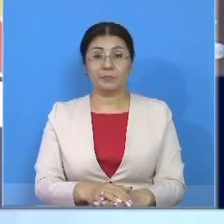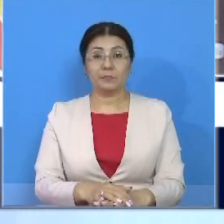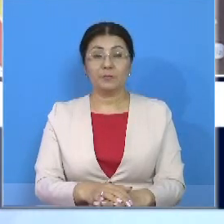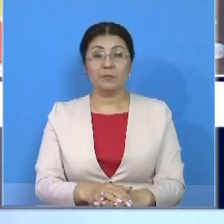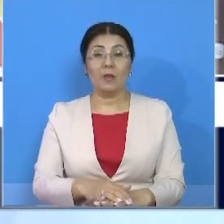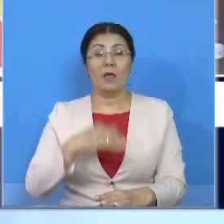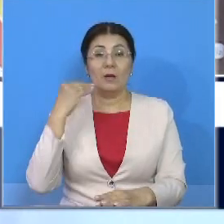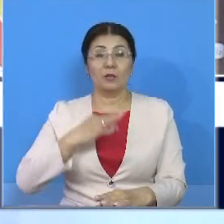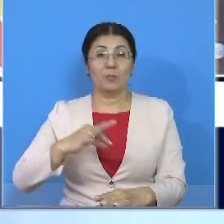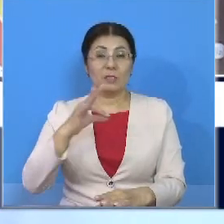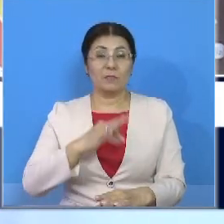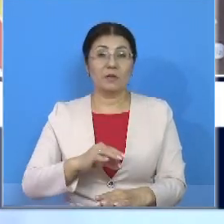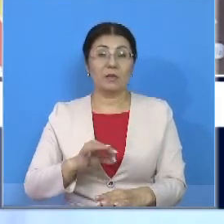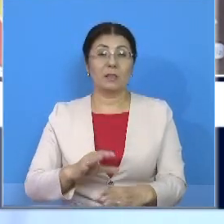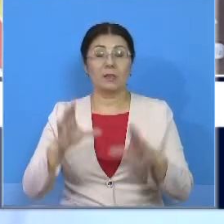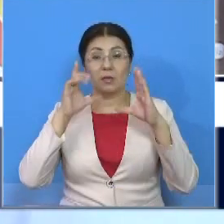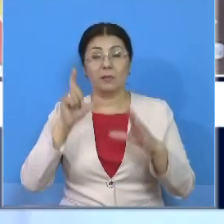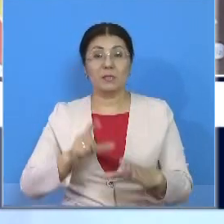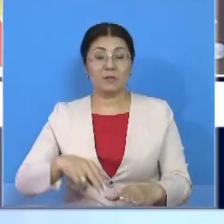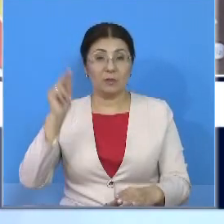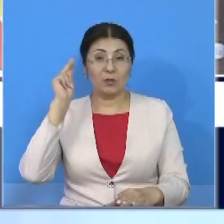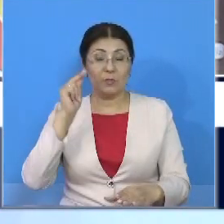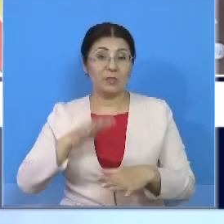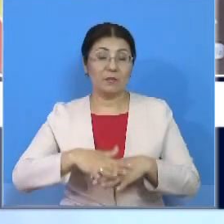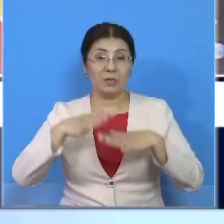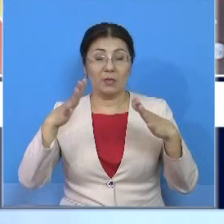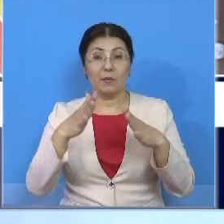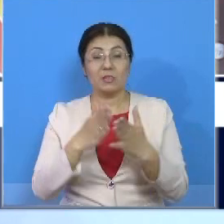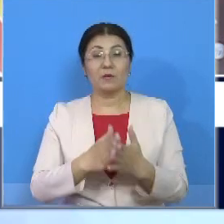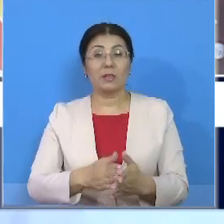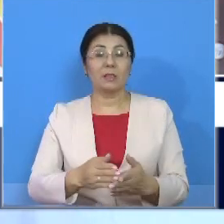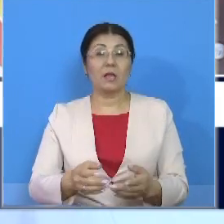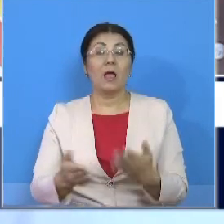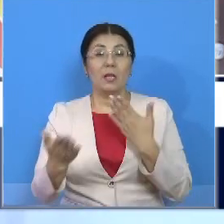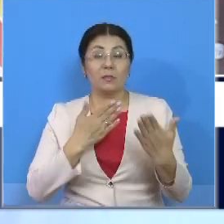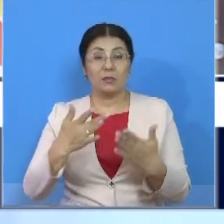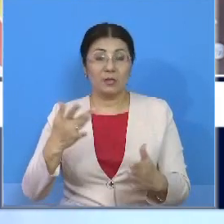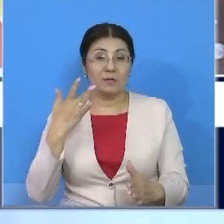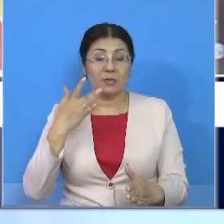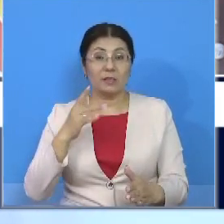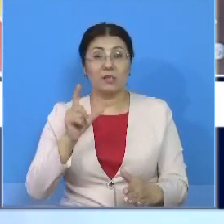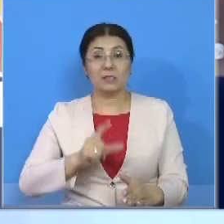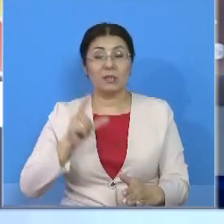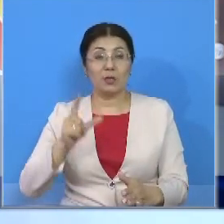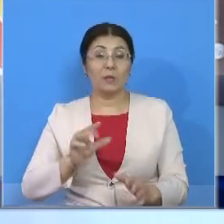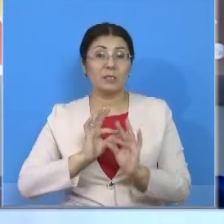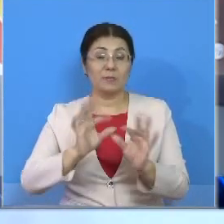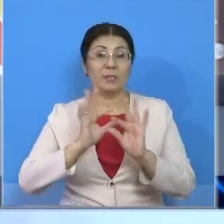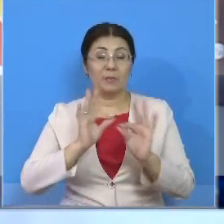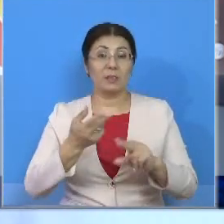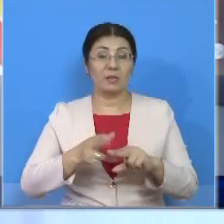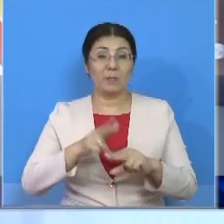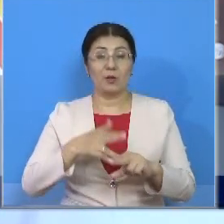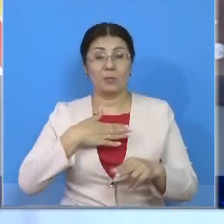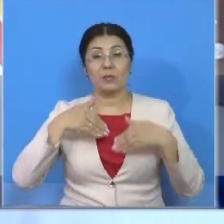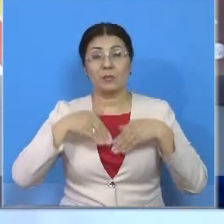В Актюбинской области роль имамов в изучении религии очень большая. Они непрерывно общаются с народом, объясняют основы вероисповедания. И поэтому мы